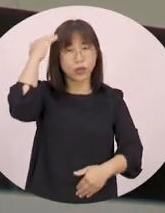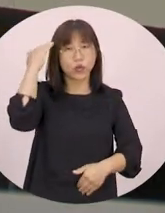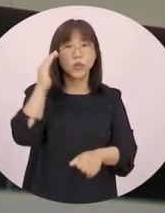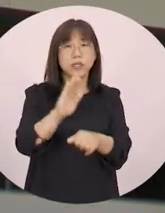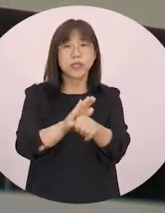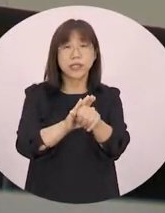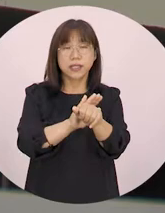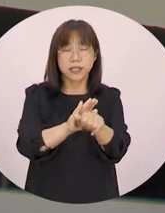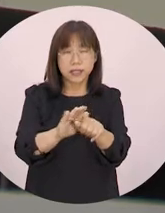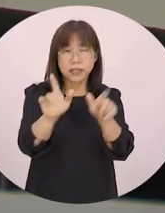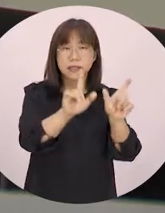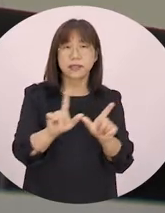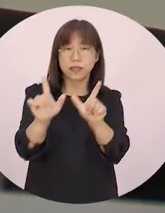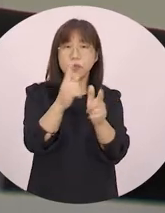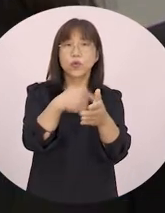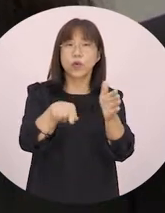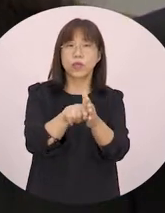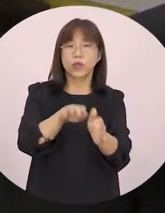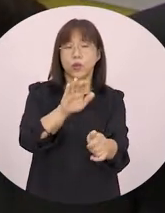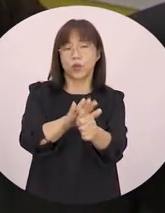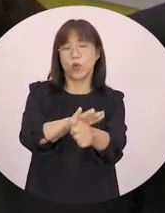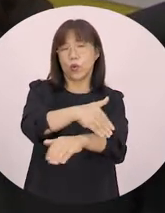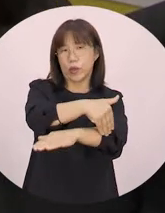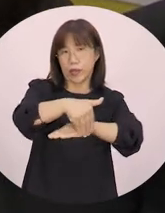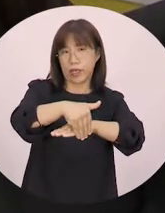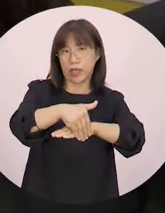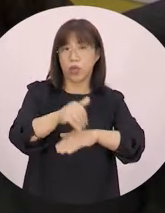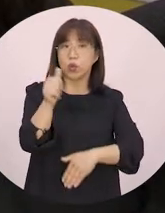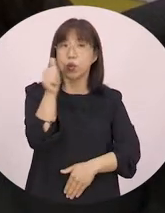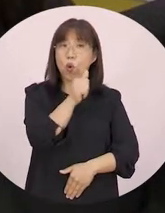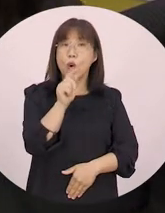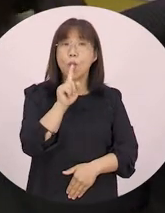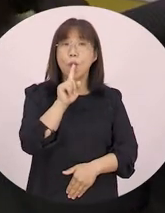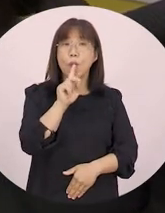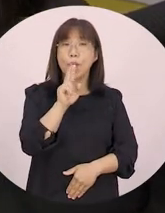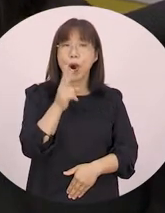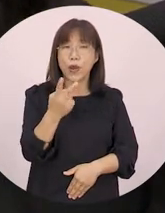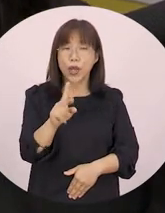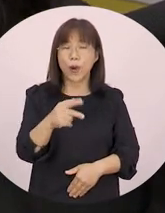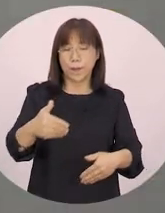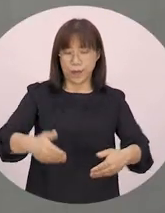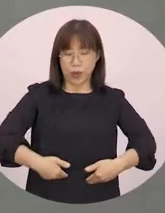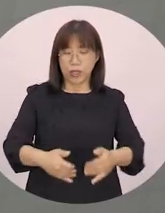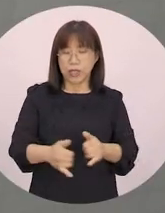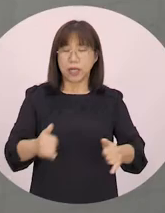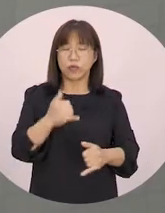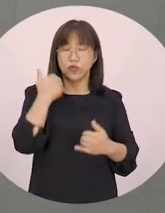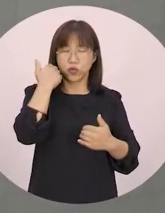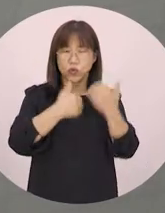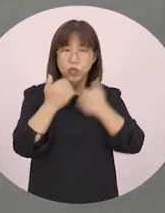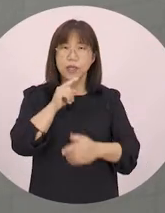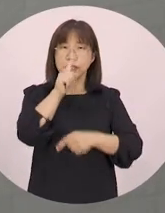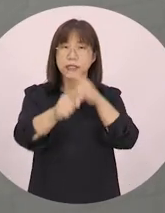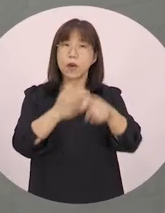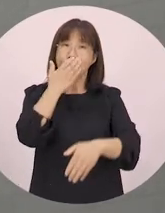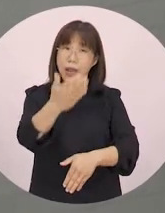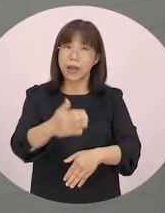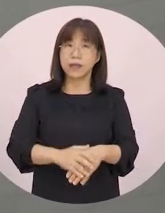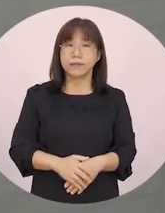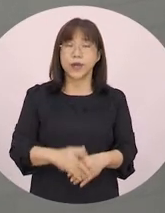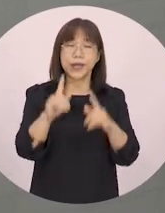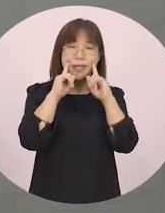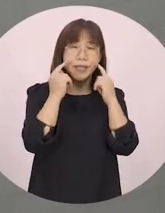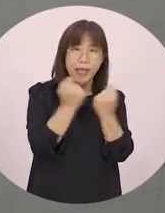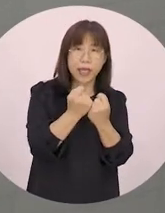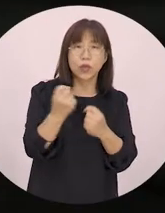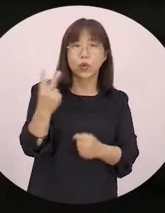한국생활에 적응할 수 있도록 도울 예정입니다. 신청은 통번역 도움이 필요한 결혼이민자면 누구나 할 수 있으며